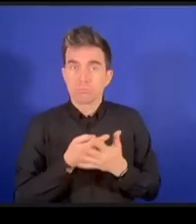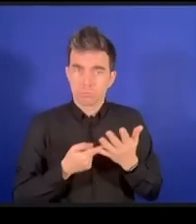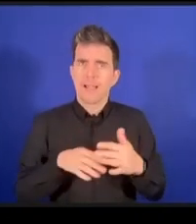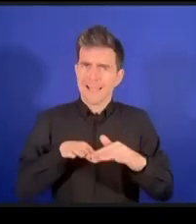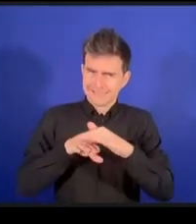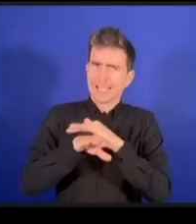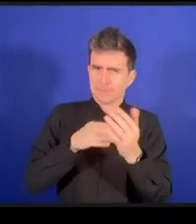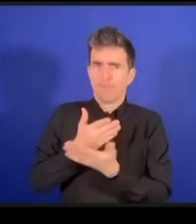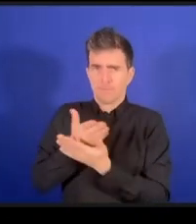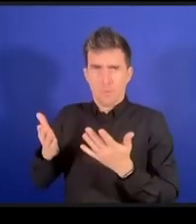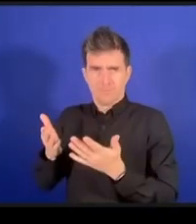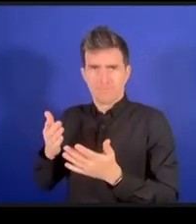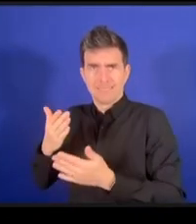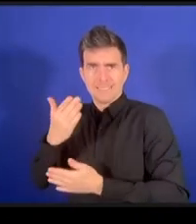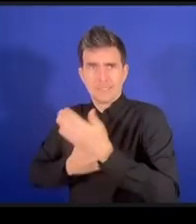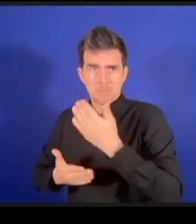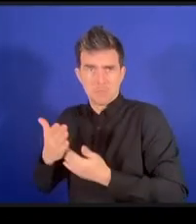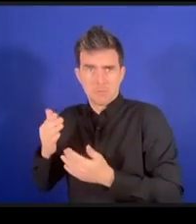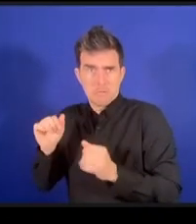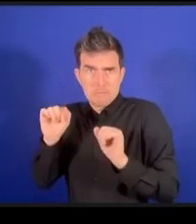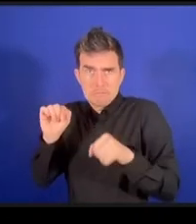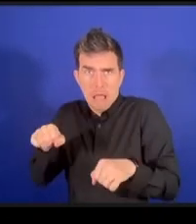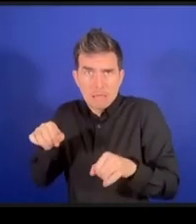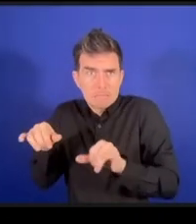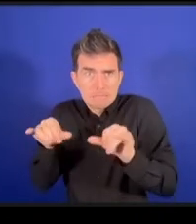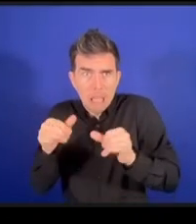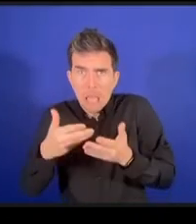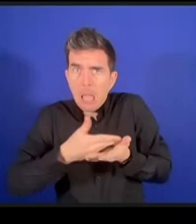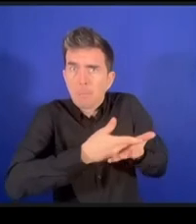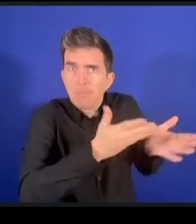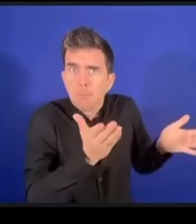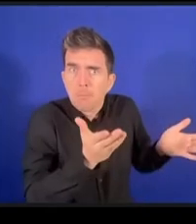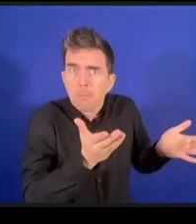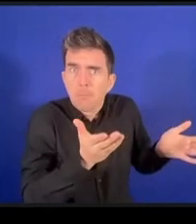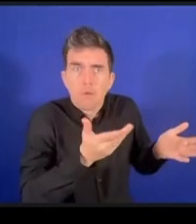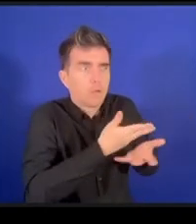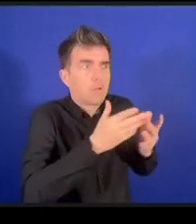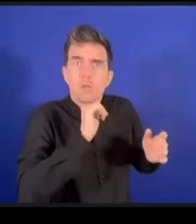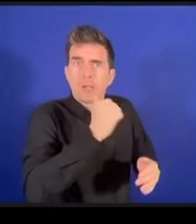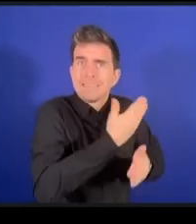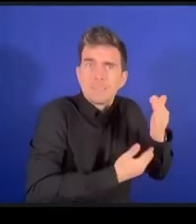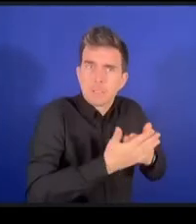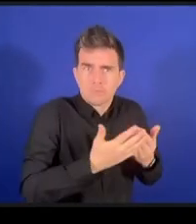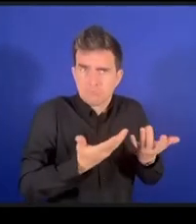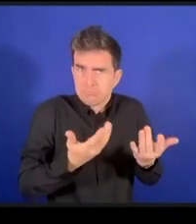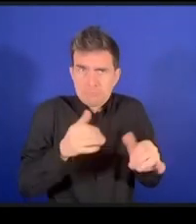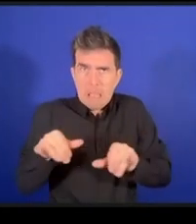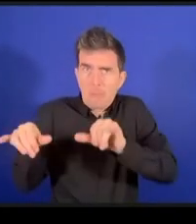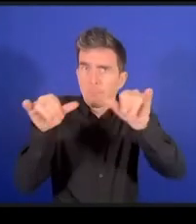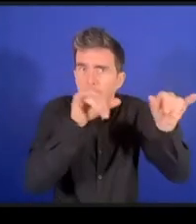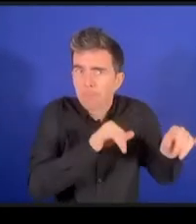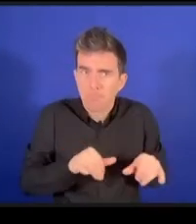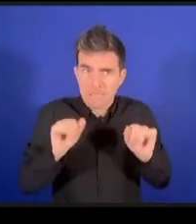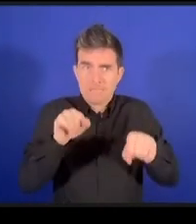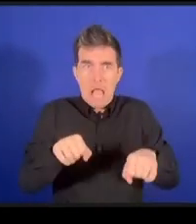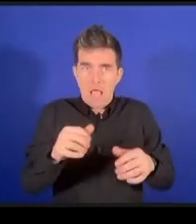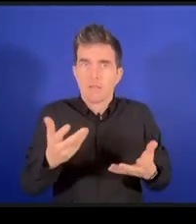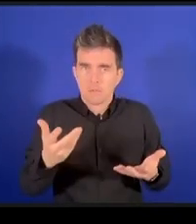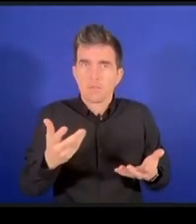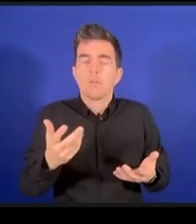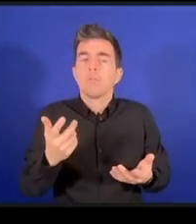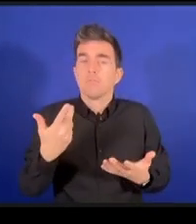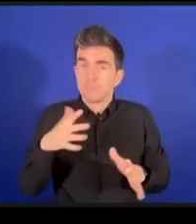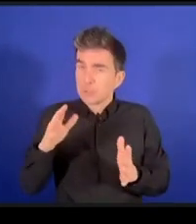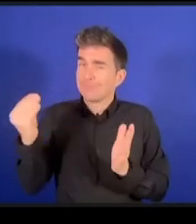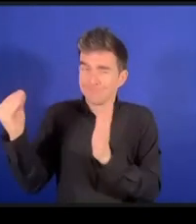Любой сайт который был создан с учётом нужд лиц с